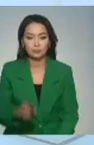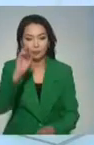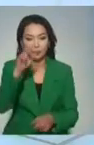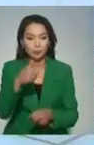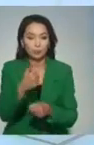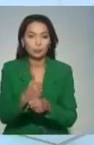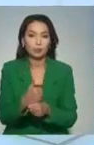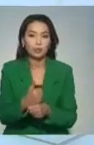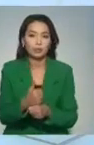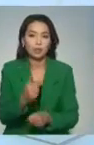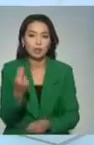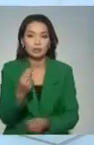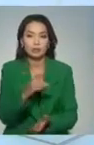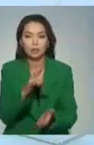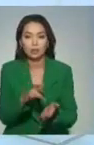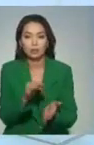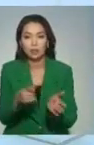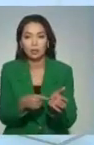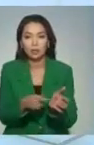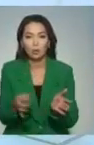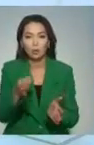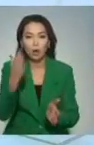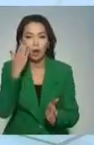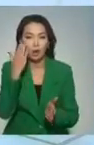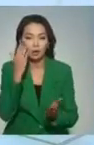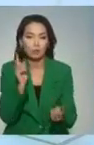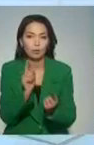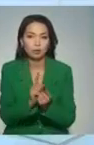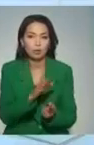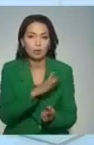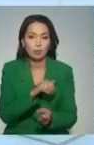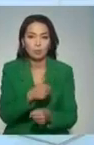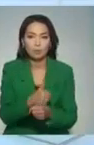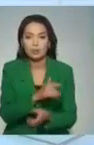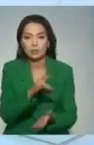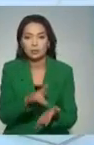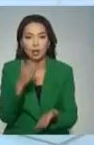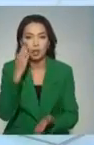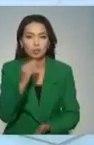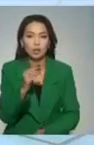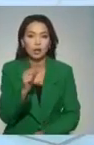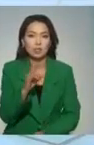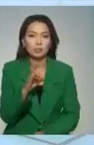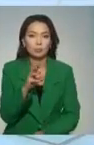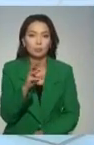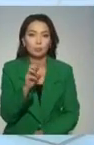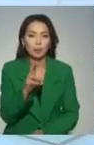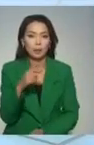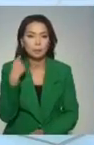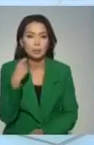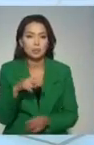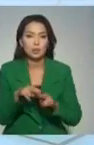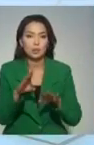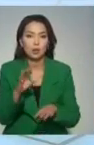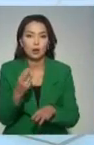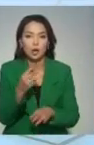Мемлекет басшысы Астана қаласының және Қарағанды облысының әкімін қабылдады. Бас қаланың әкімі Жеңіс Қасымбек президентке Елорданың әлеуметтік